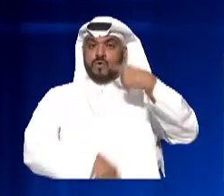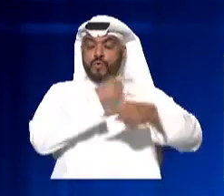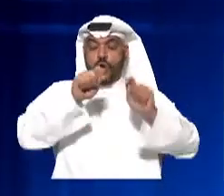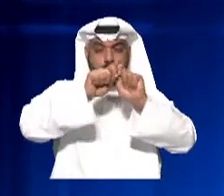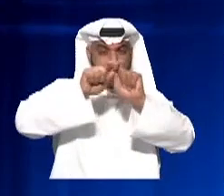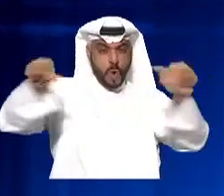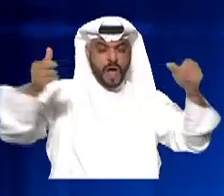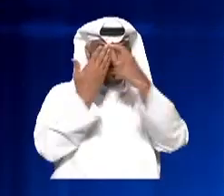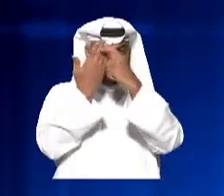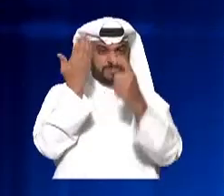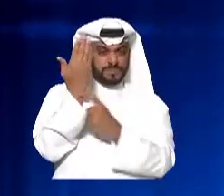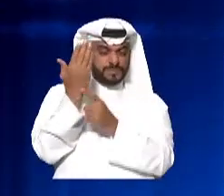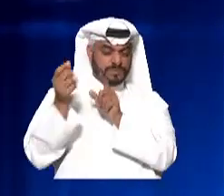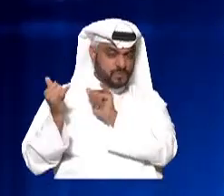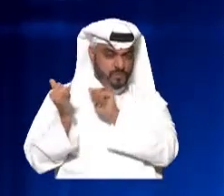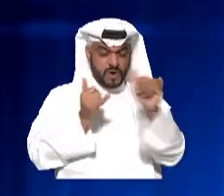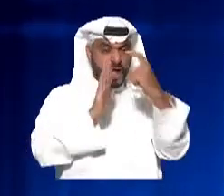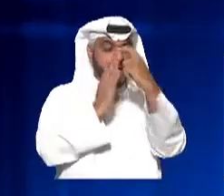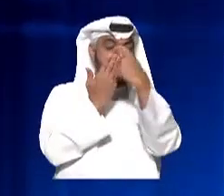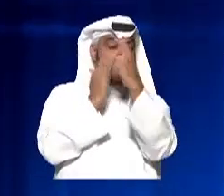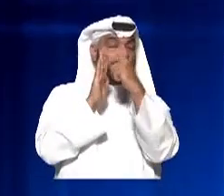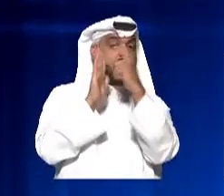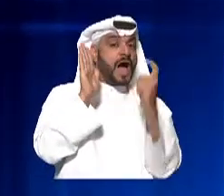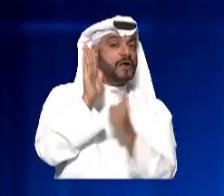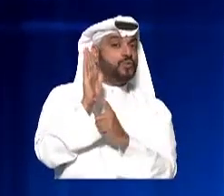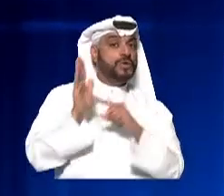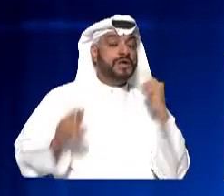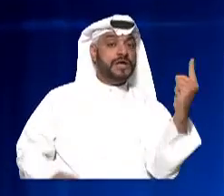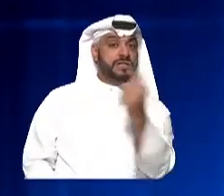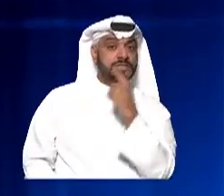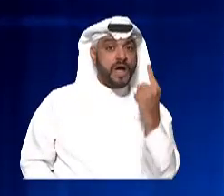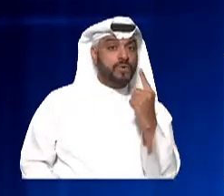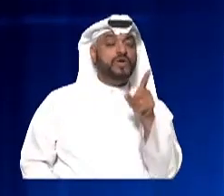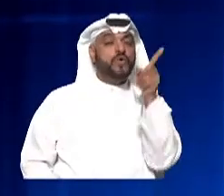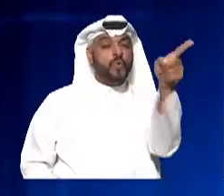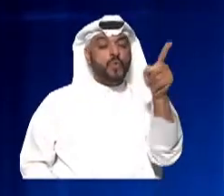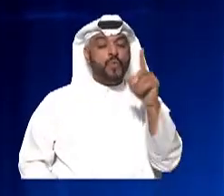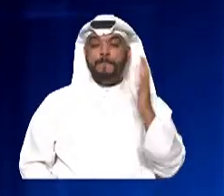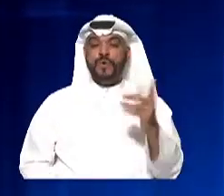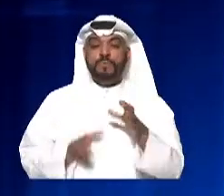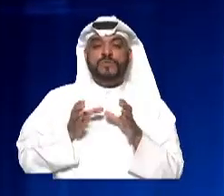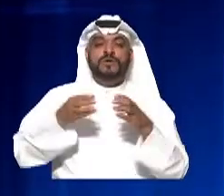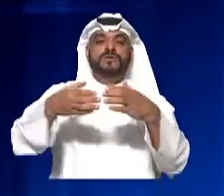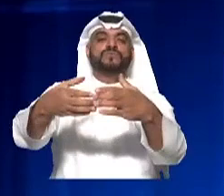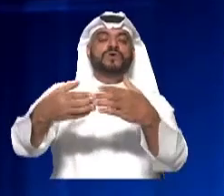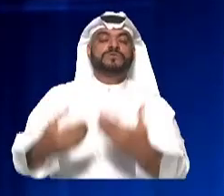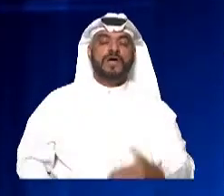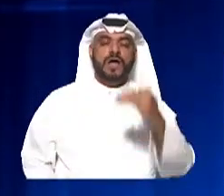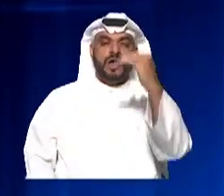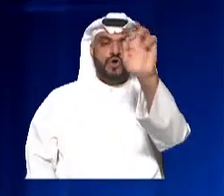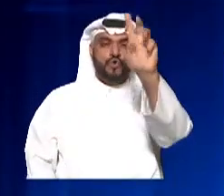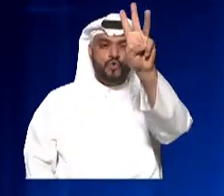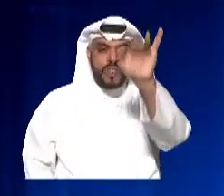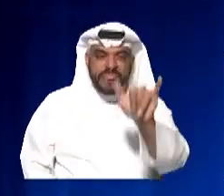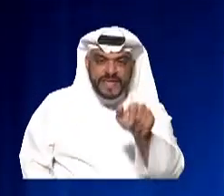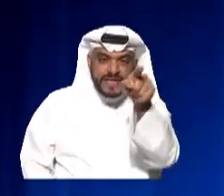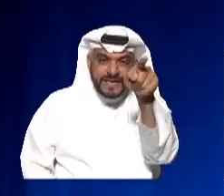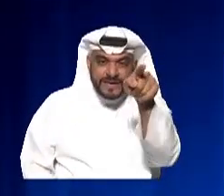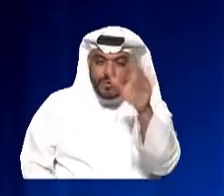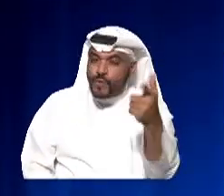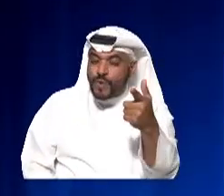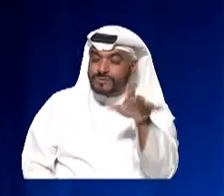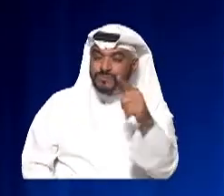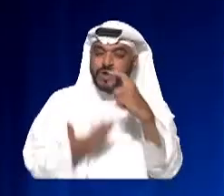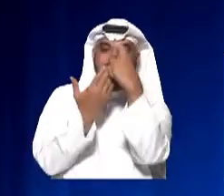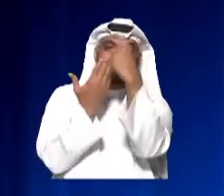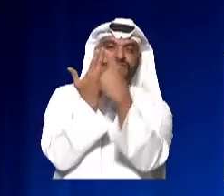صارخا لقواعد القانون الدولي الإنساني والقانون الدولي، تؤكد على ضرورة تحرك المجتمع